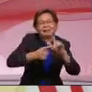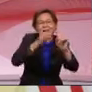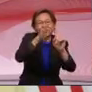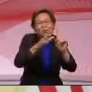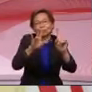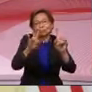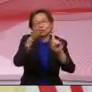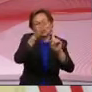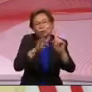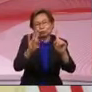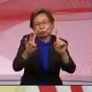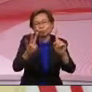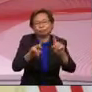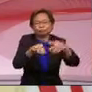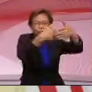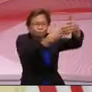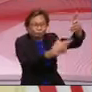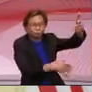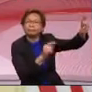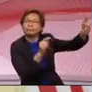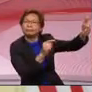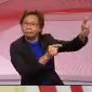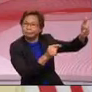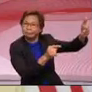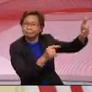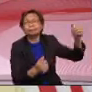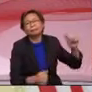1 Julai 2020 seperti berikut, iaitu